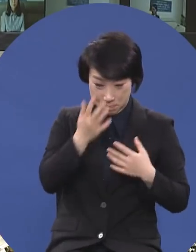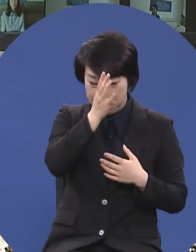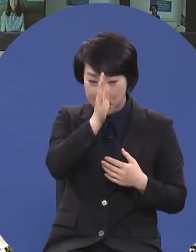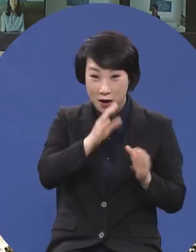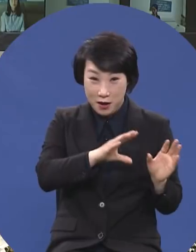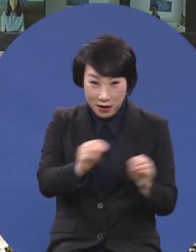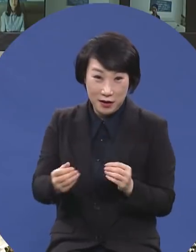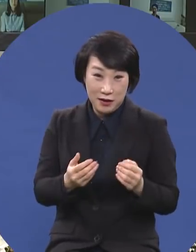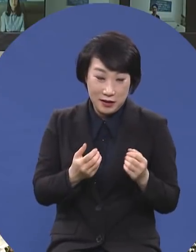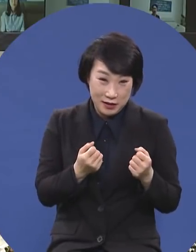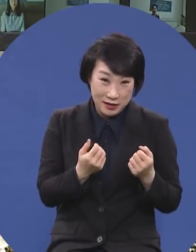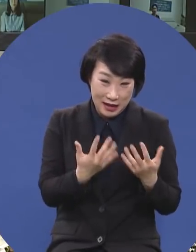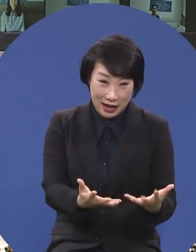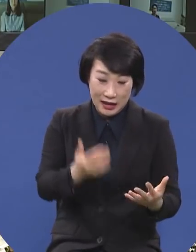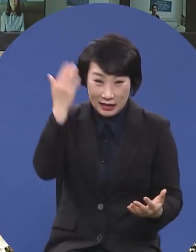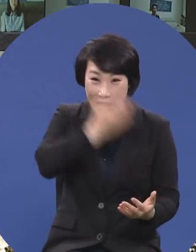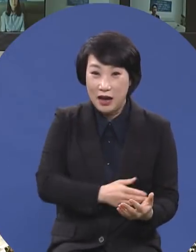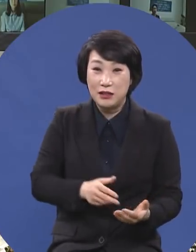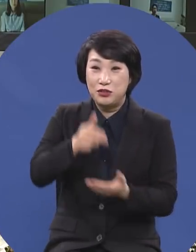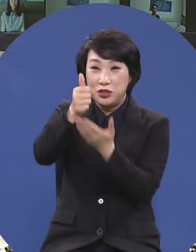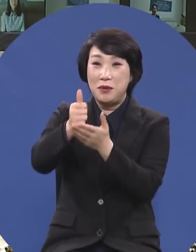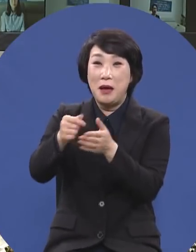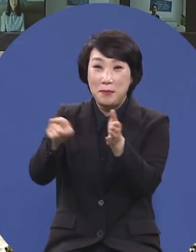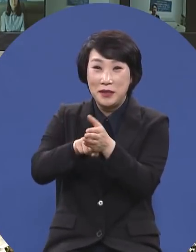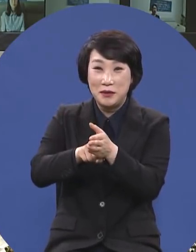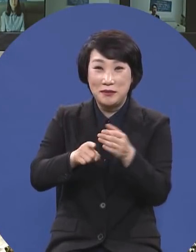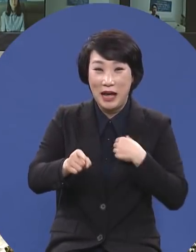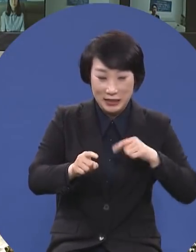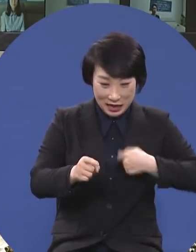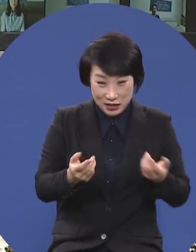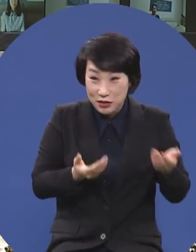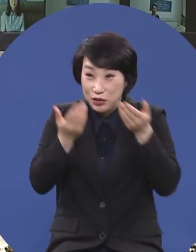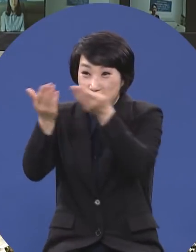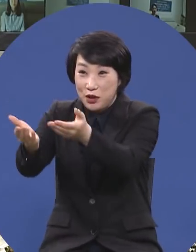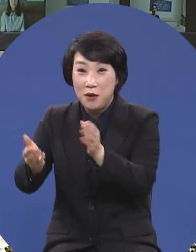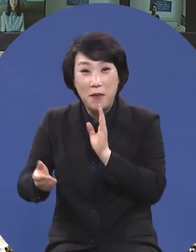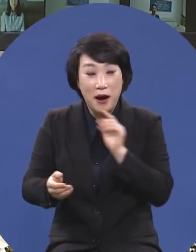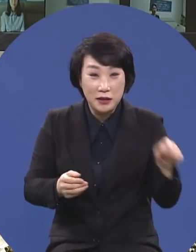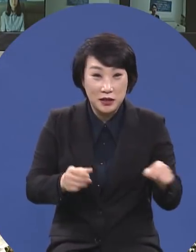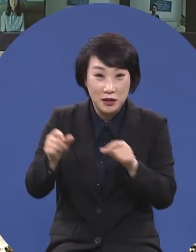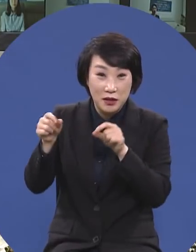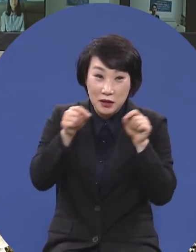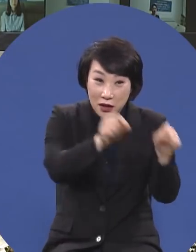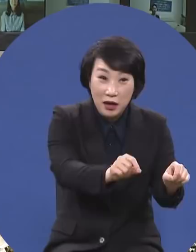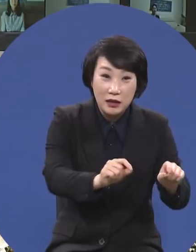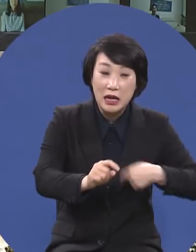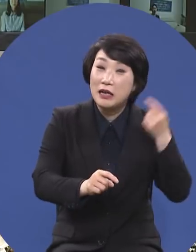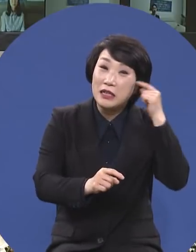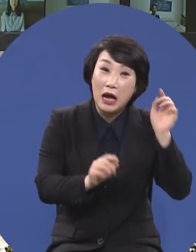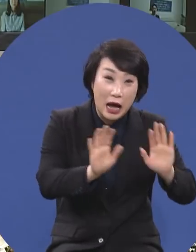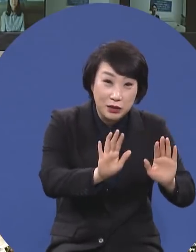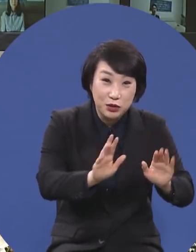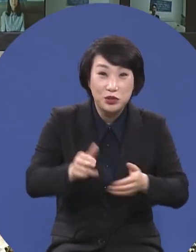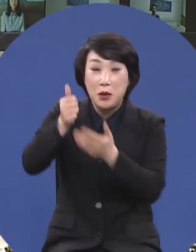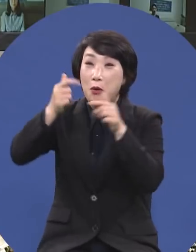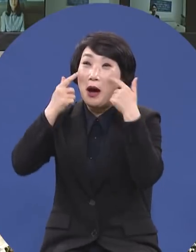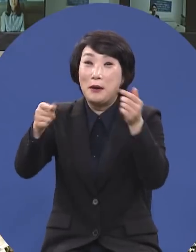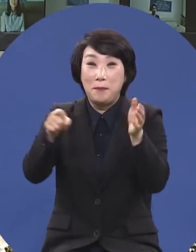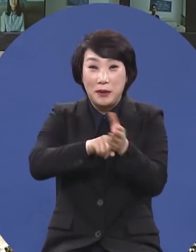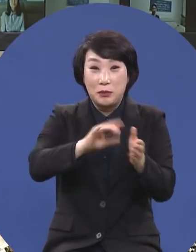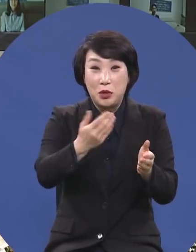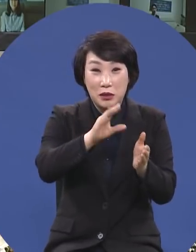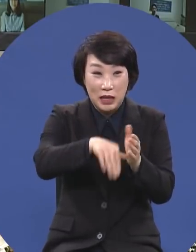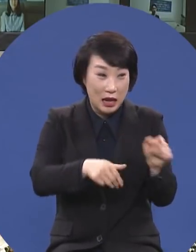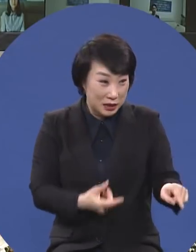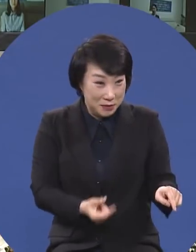수 있다고 하는 주님의 확신 앞에 자기를 내놓을 때 그 확신이 자기 확신이 아니라 주님의 확신이 될 때